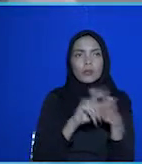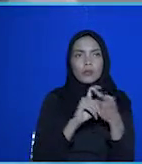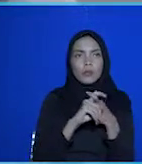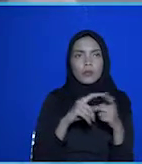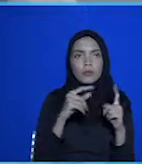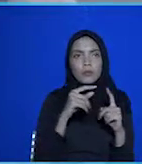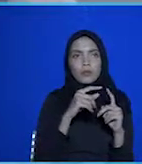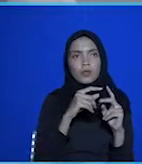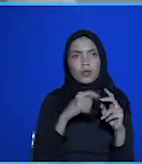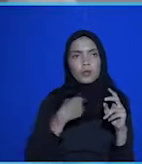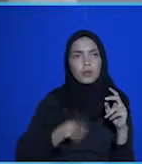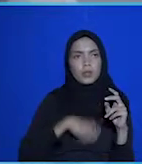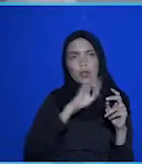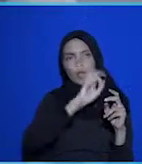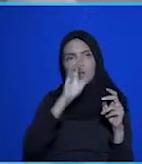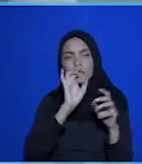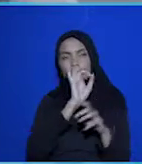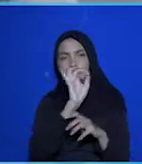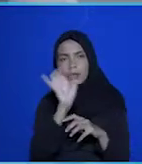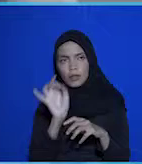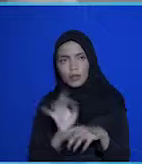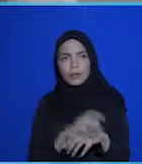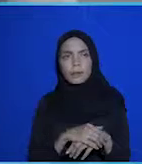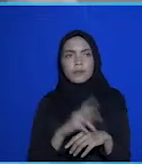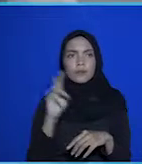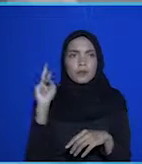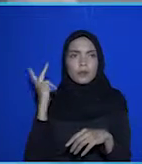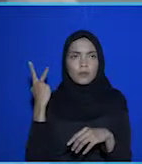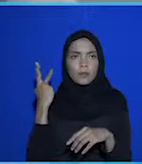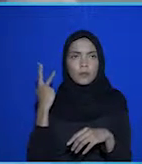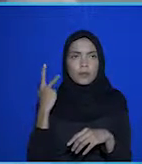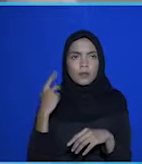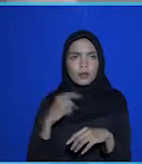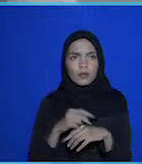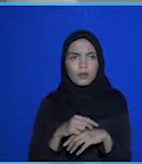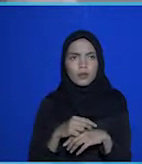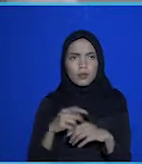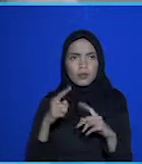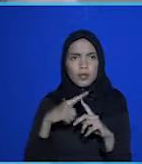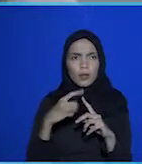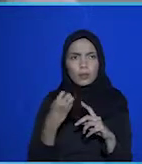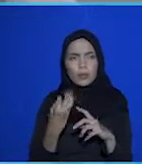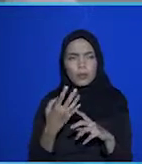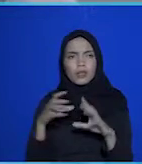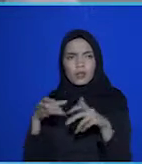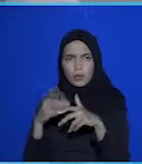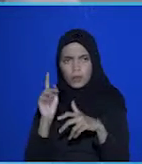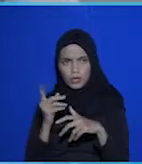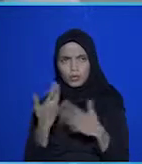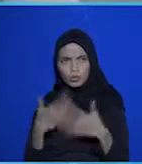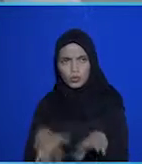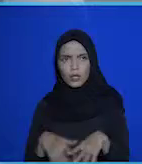teman-teman BNPB dan lain sebagainya. Nah, yang kemarin kami tidak punya data persis tanggal hari berapa mereka sudah